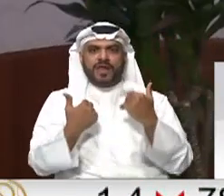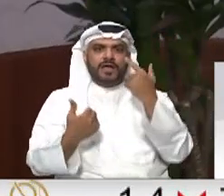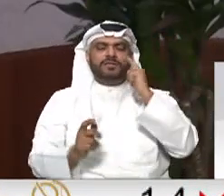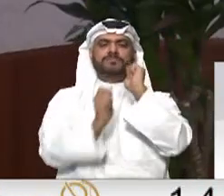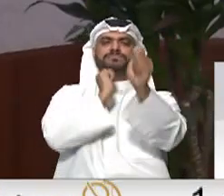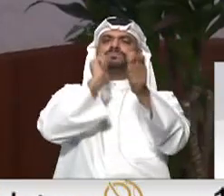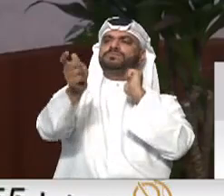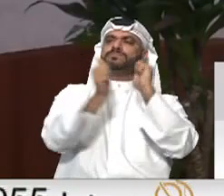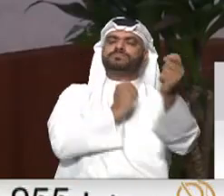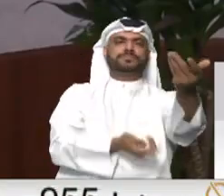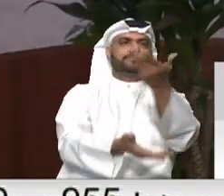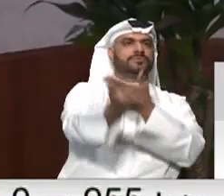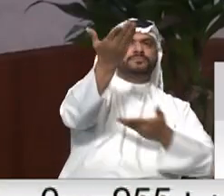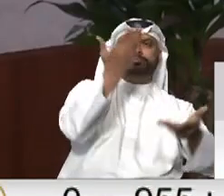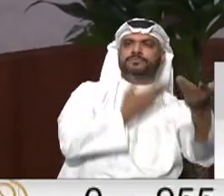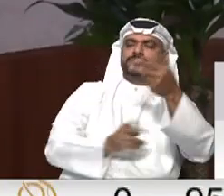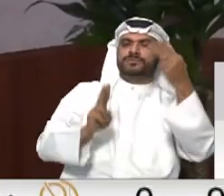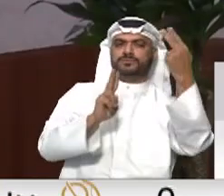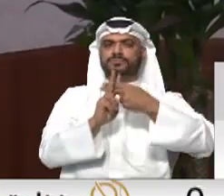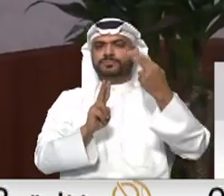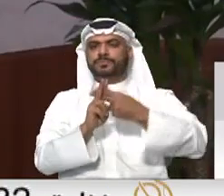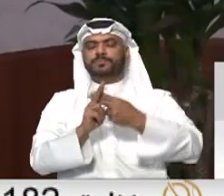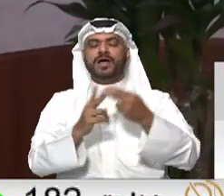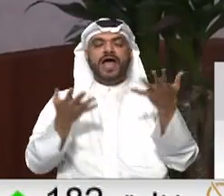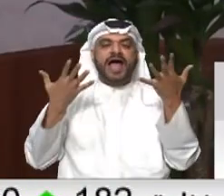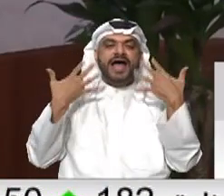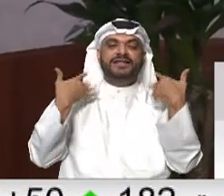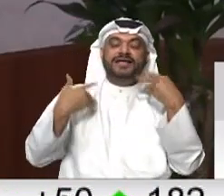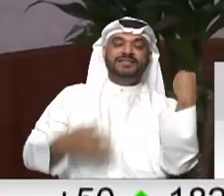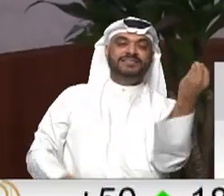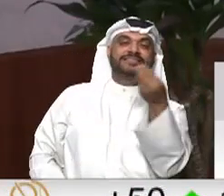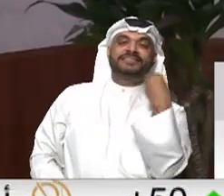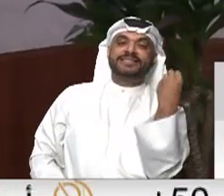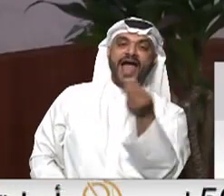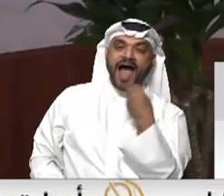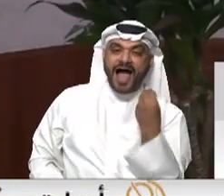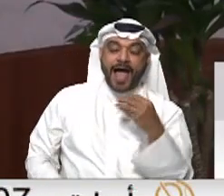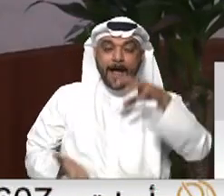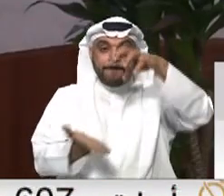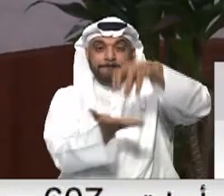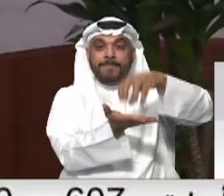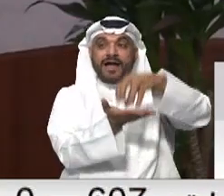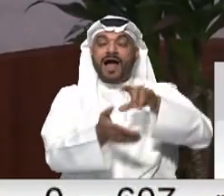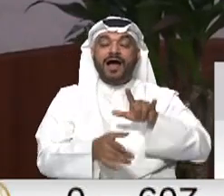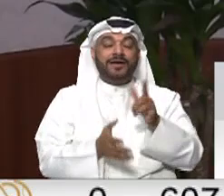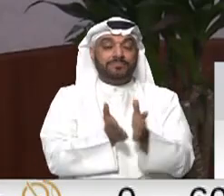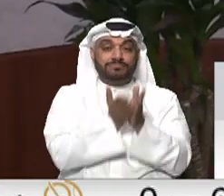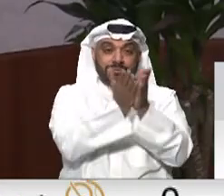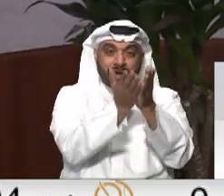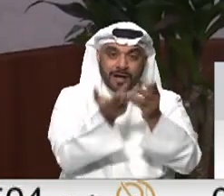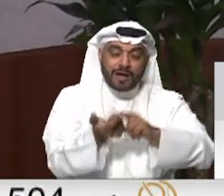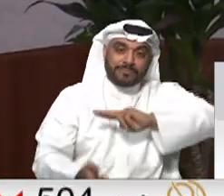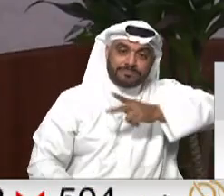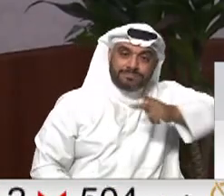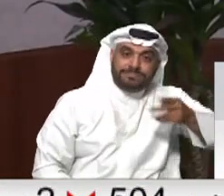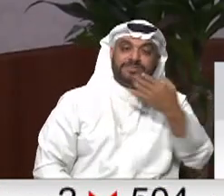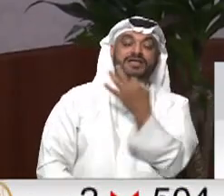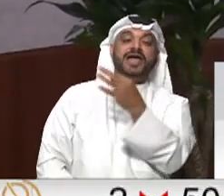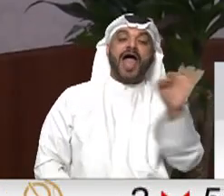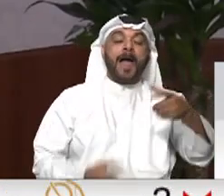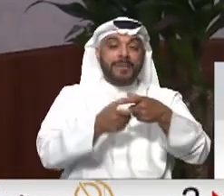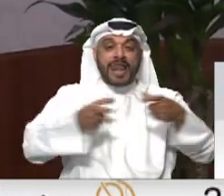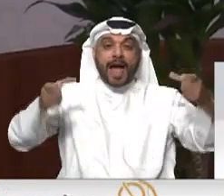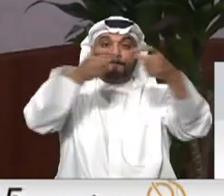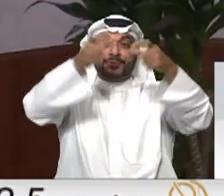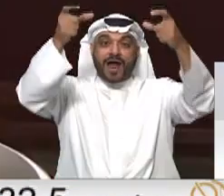بخصوص يعني عمل السياح في دوله الكويت واحنا نعمل على نطاق واسع لدوله الكويت انها تكون في مصافه الدول بالنسبه